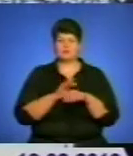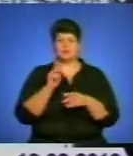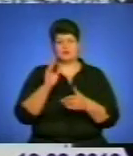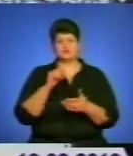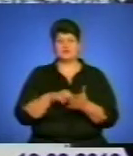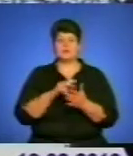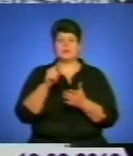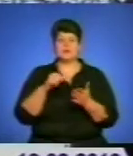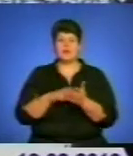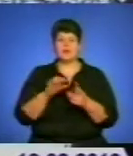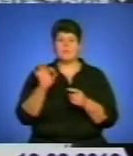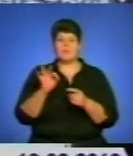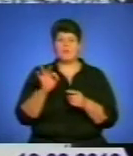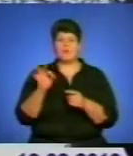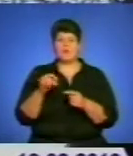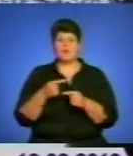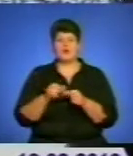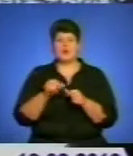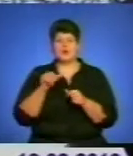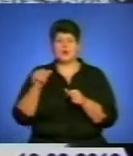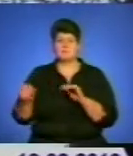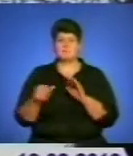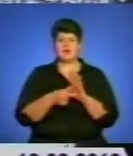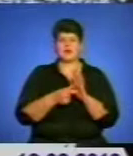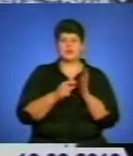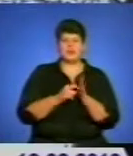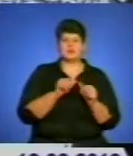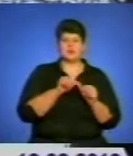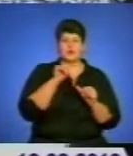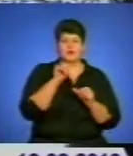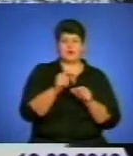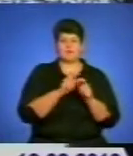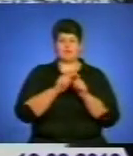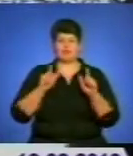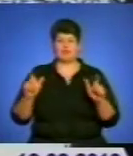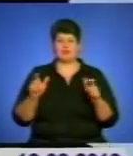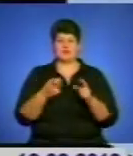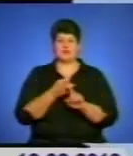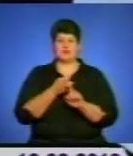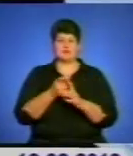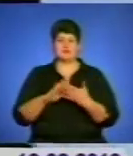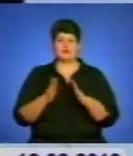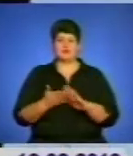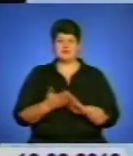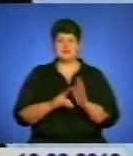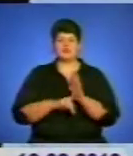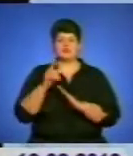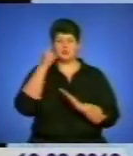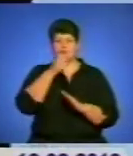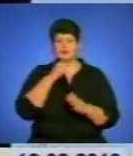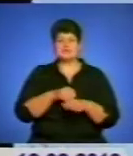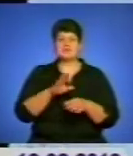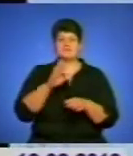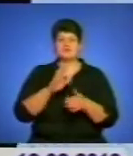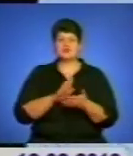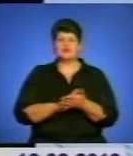по окремих класах, можливо, чи по окремих школах, тобто в залежності від ситуації. Від початку року у Тернополі